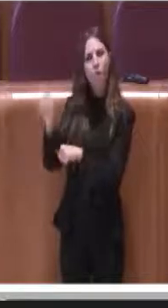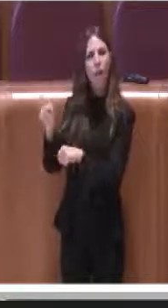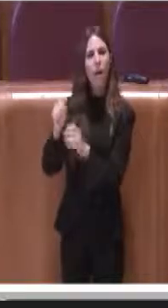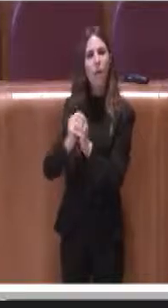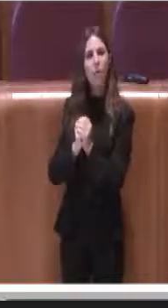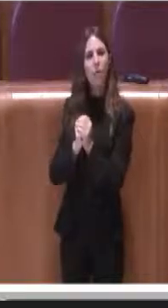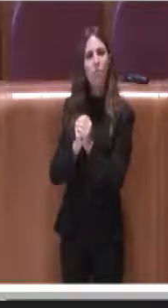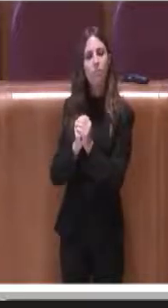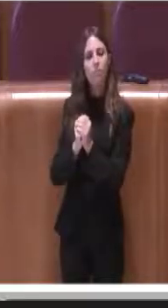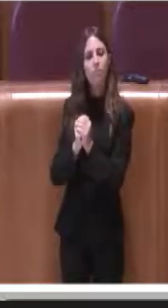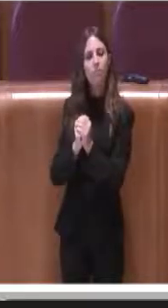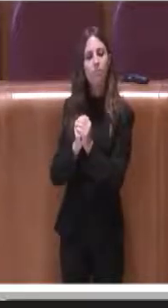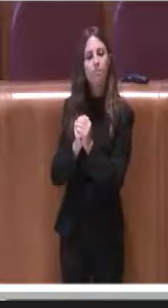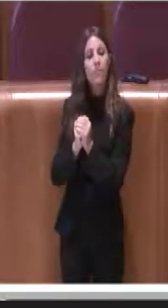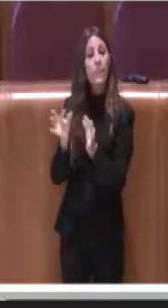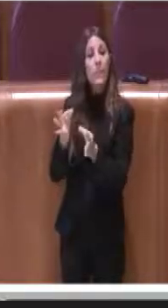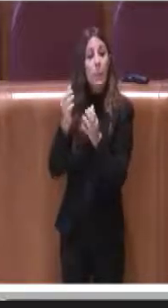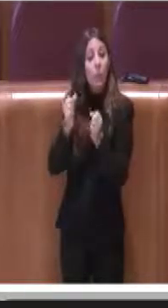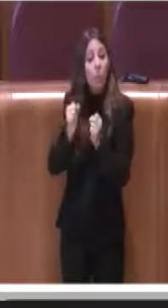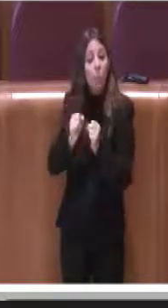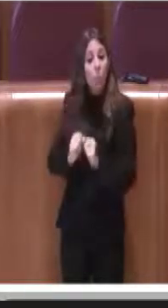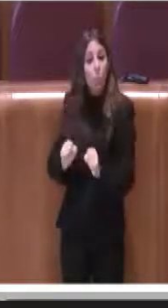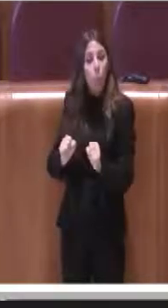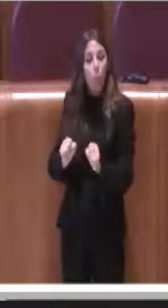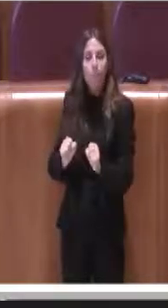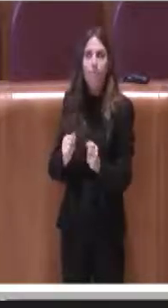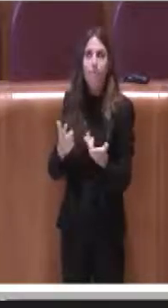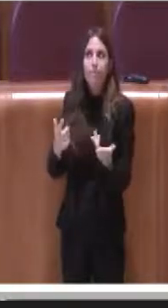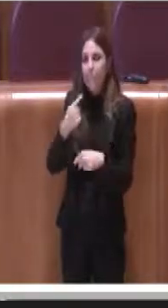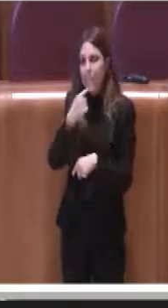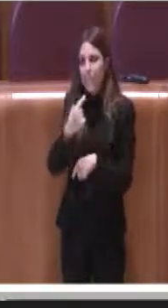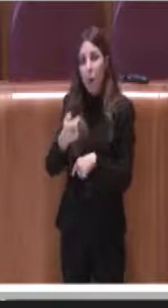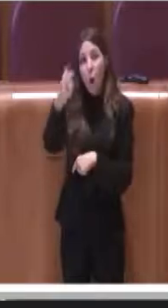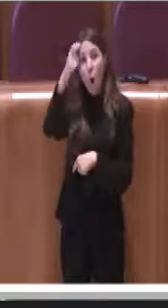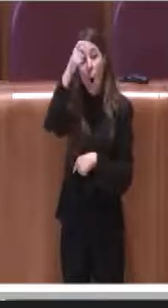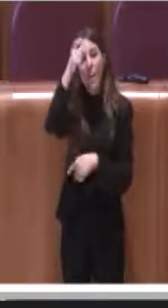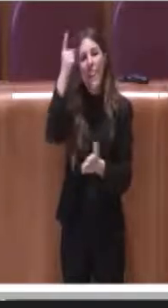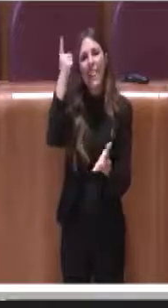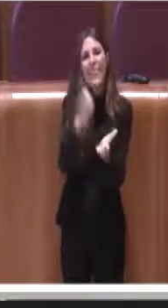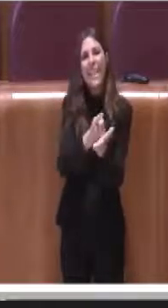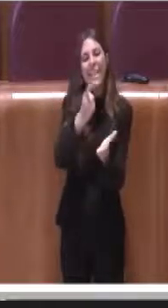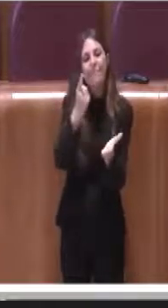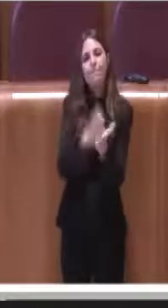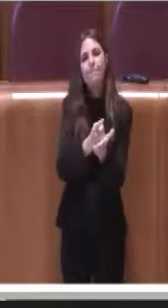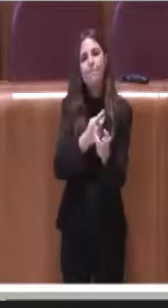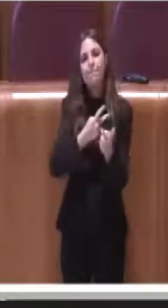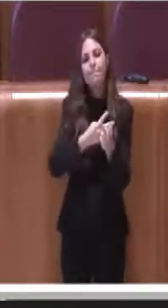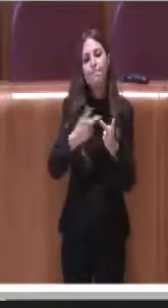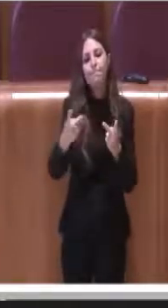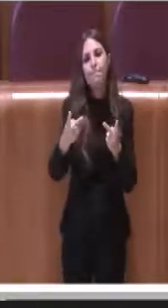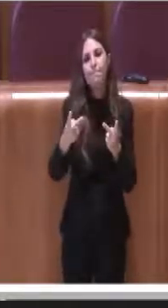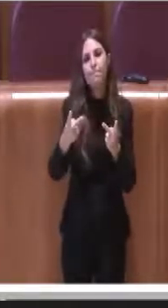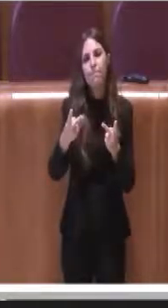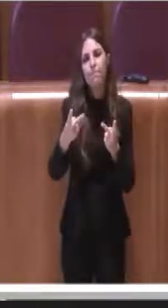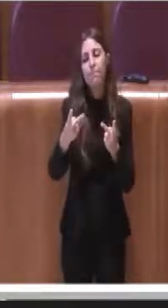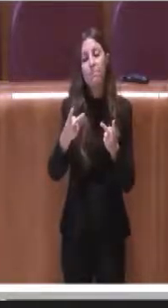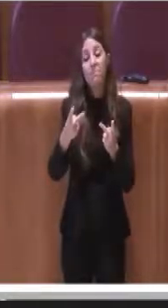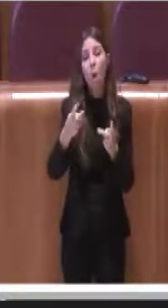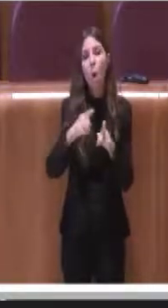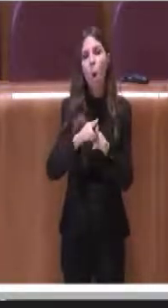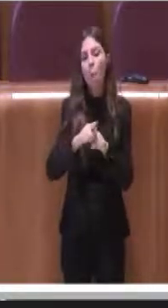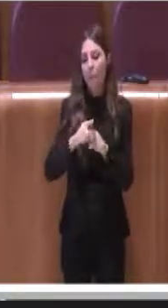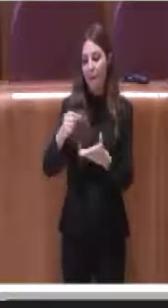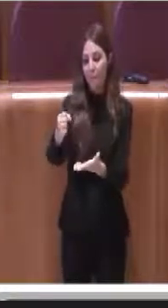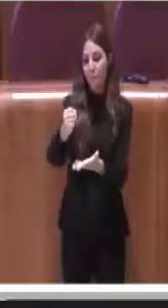Quindi, se posso dire, il governo dovrebbe cercare in questo caso di recuperare